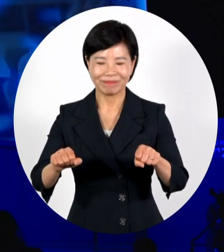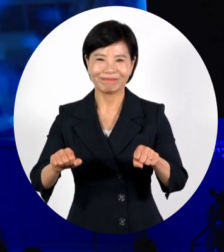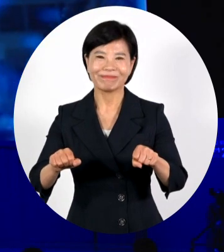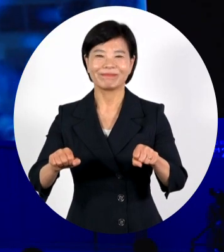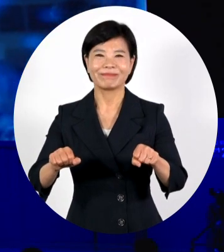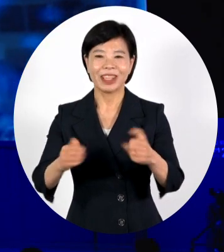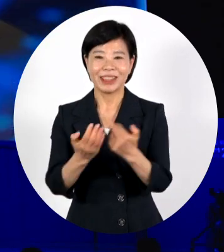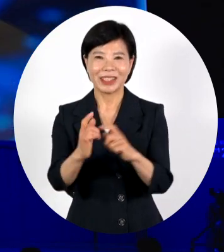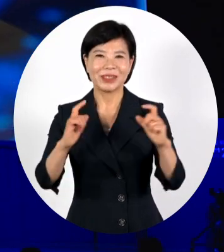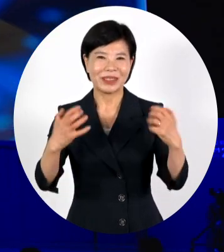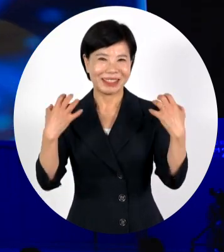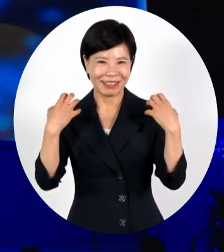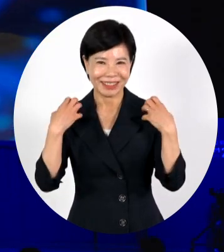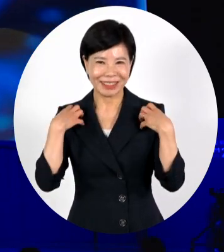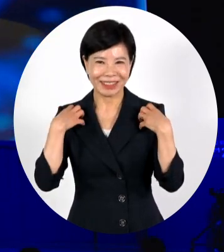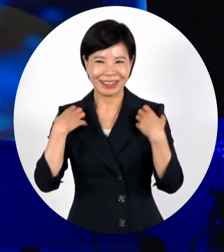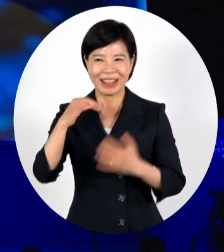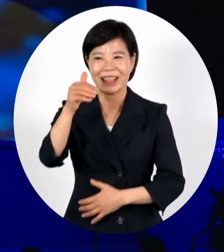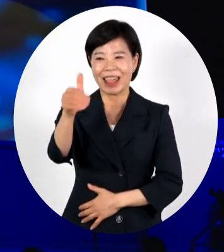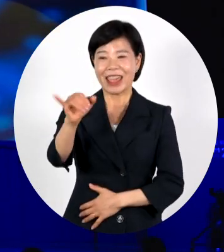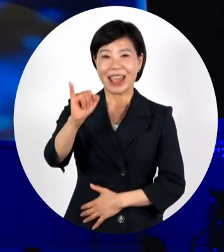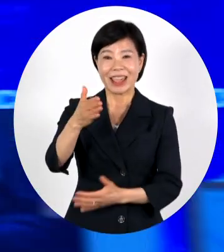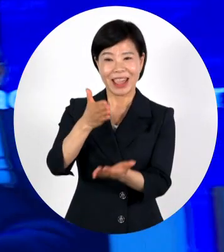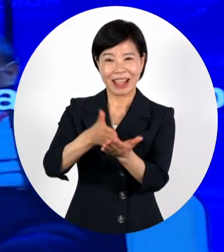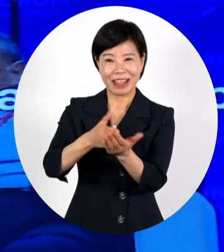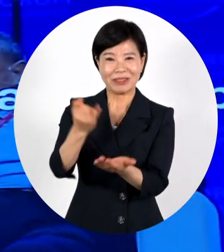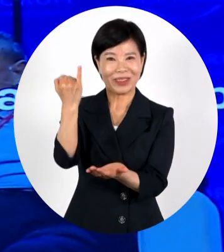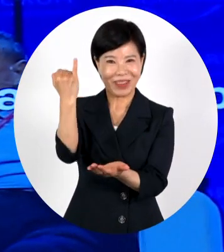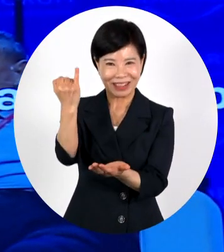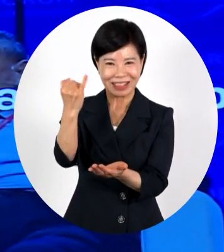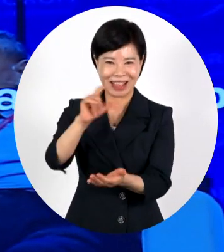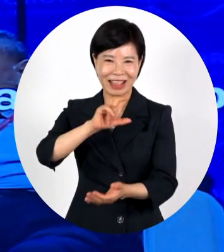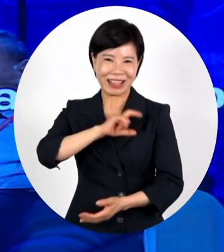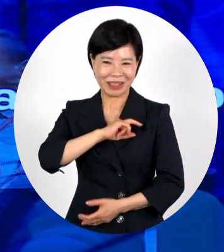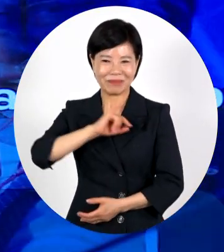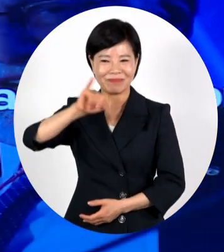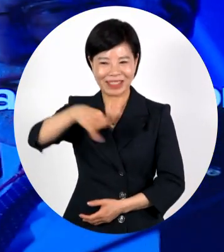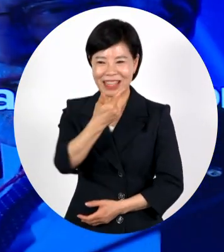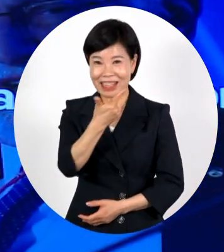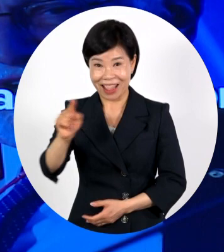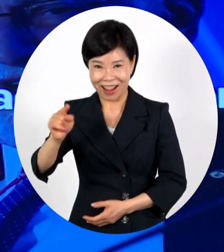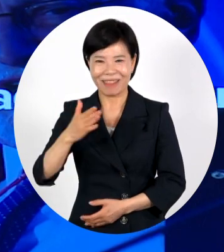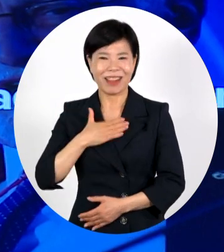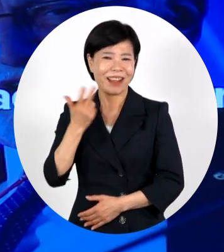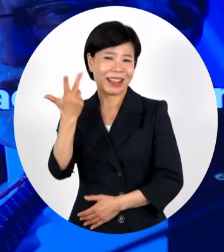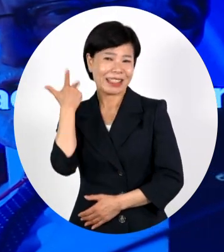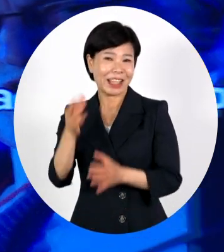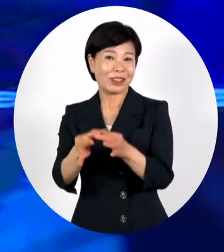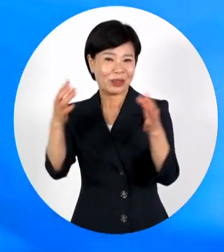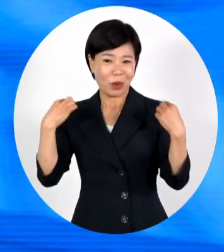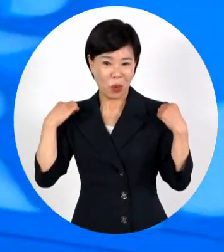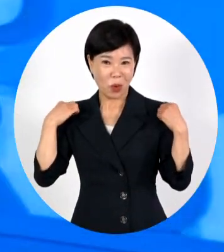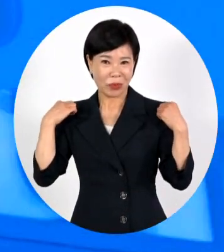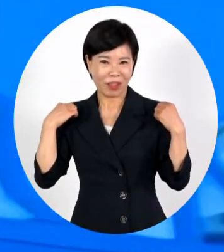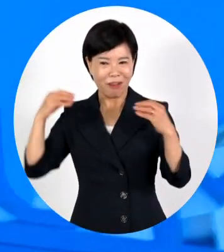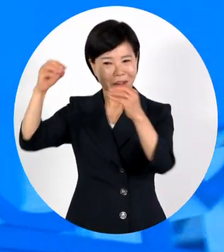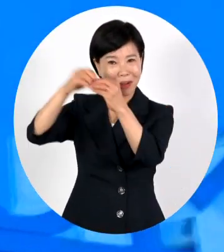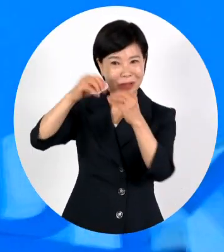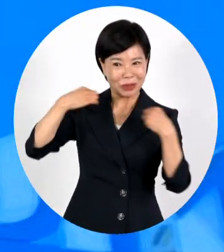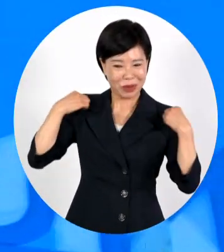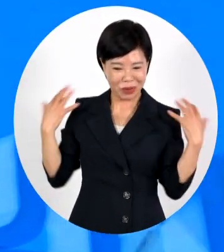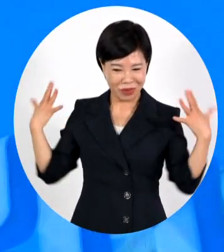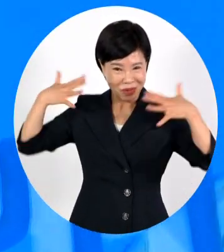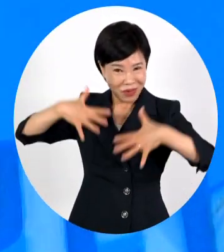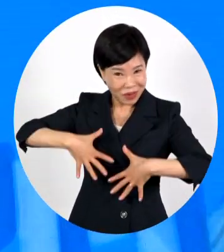안녕하세요. 제주특별자치도 AI 아나운서 제이나입니다. 제가 지난주에는 제주 전통 의상 갑옷을 입고